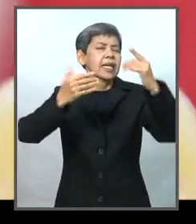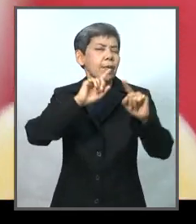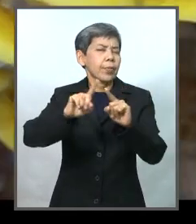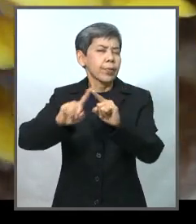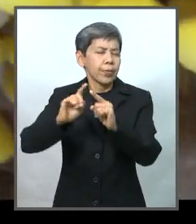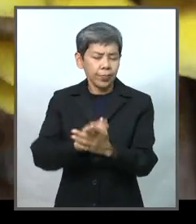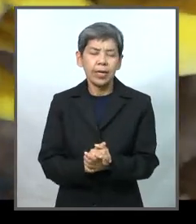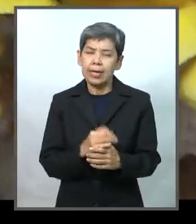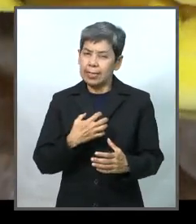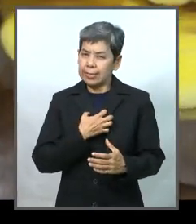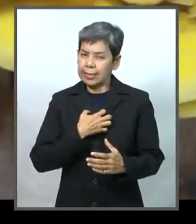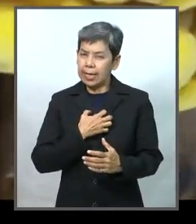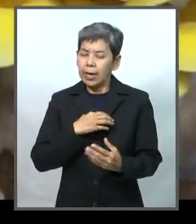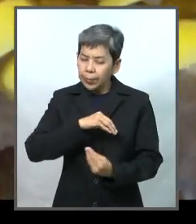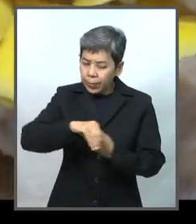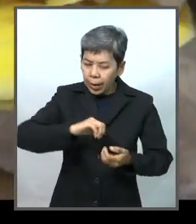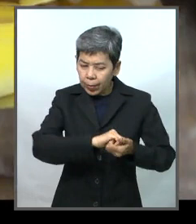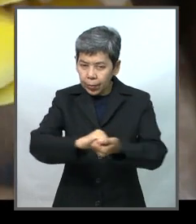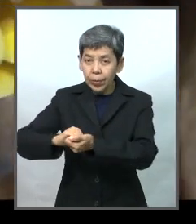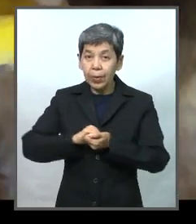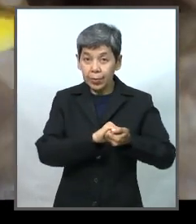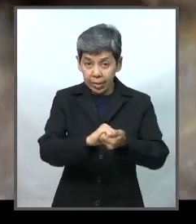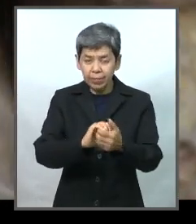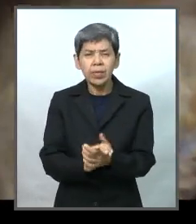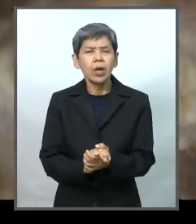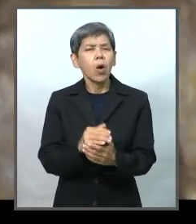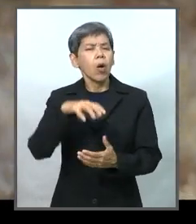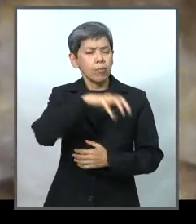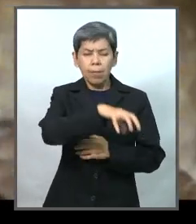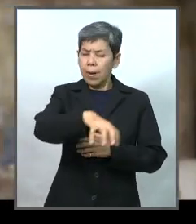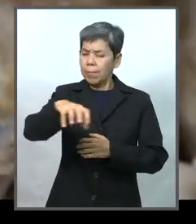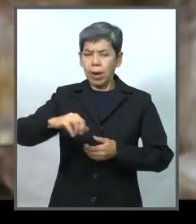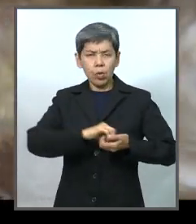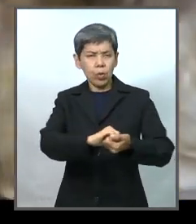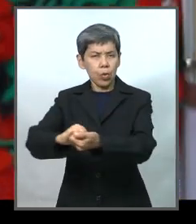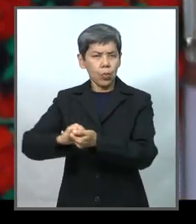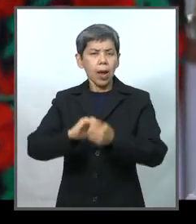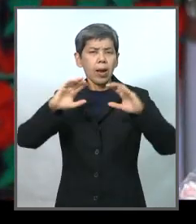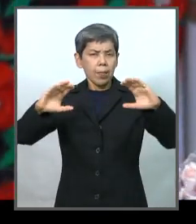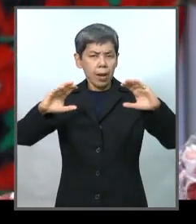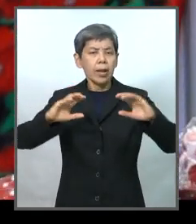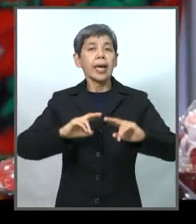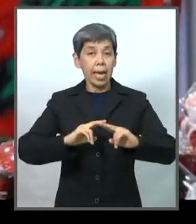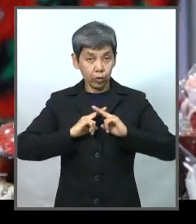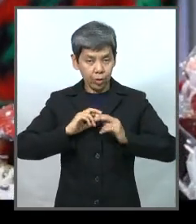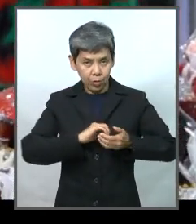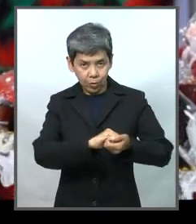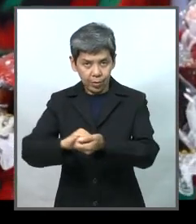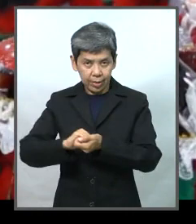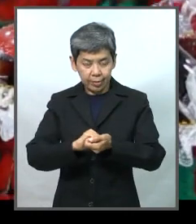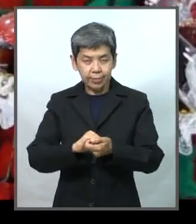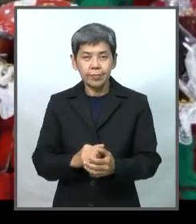ที่หลากหลายและกระตุ้นการบูรณาการร่วมกันระหว่างองค์กรต่างๆทั้งภาครัฐและเอกช